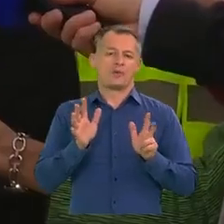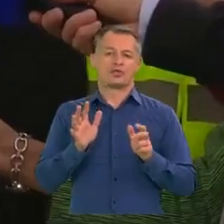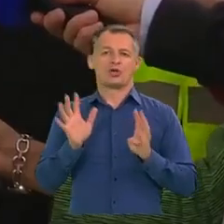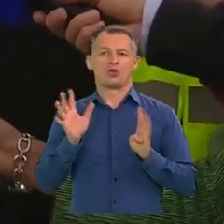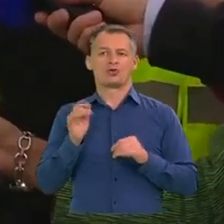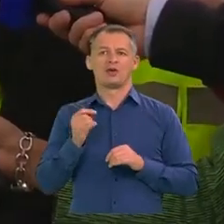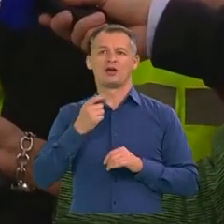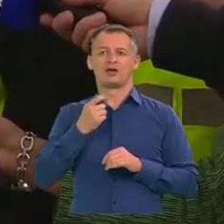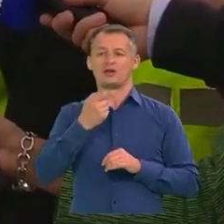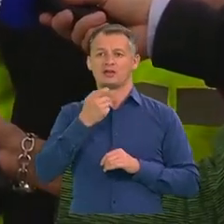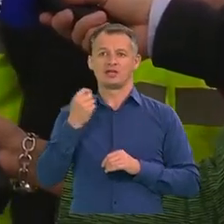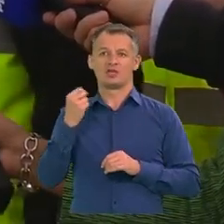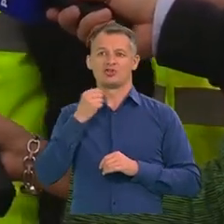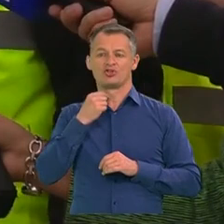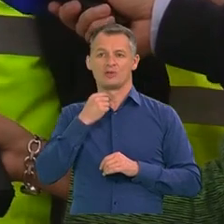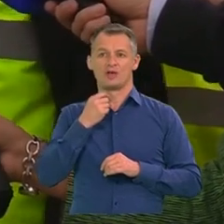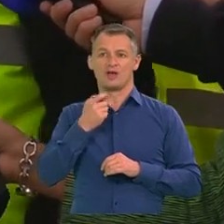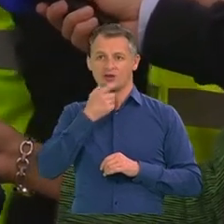acest an.